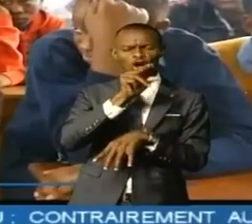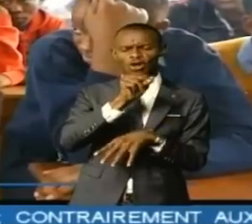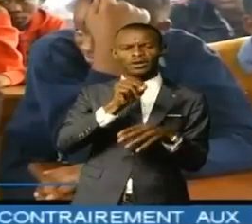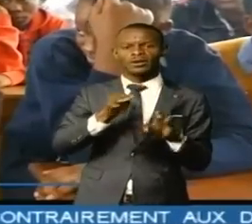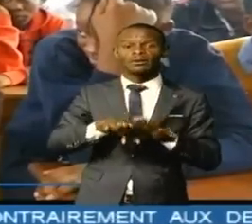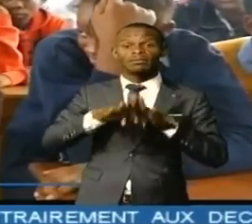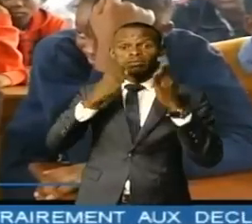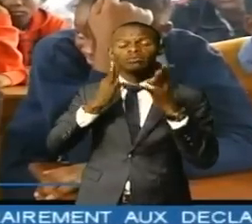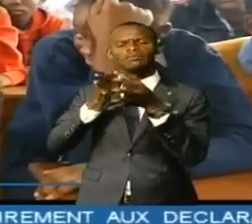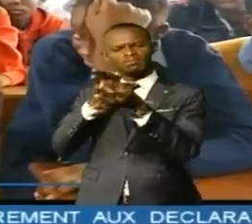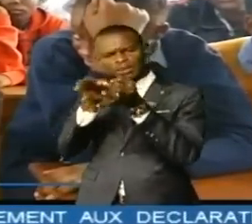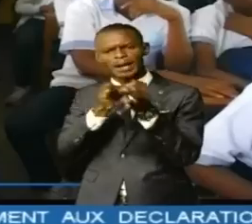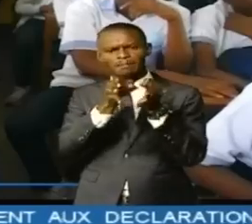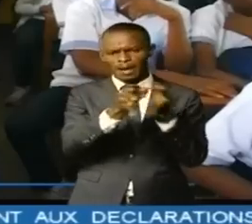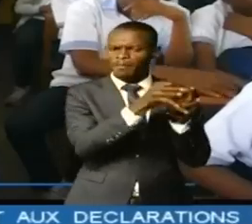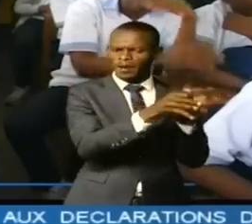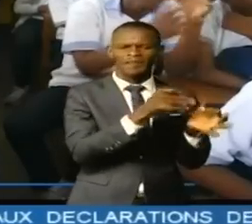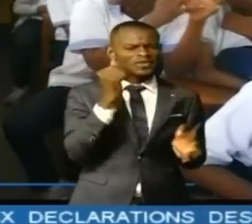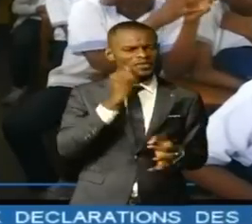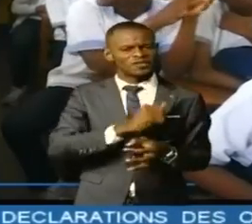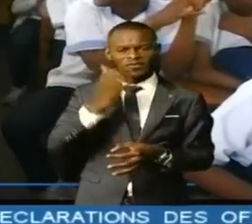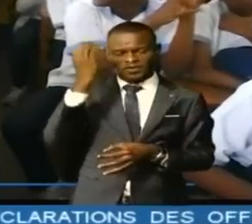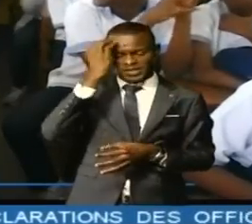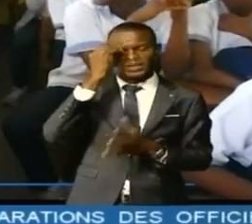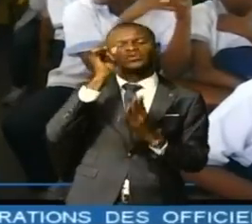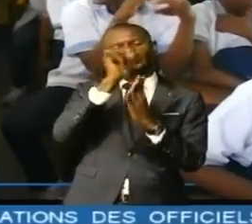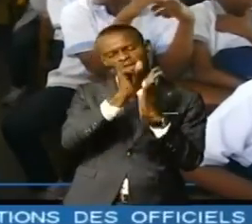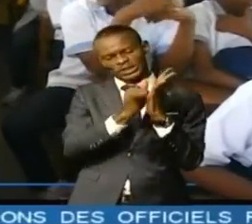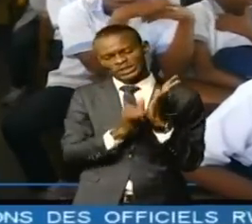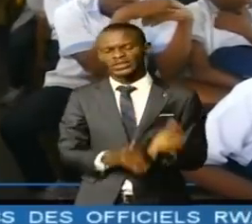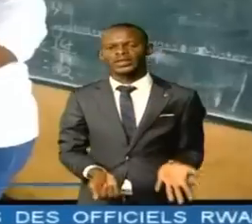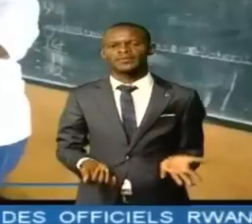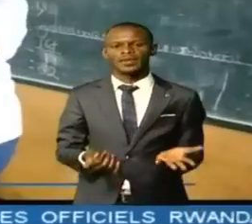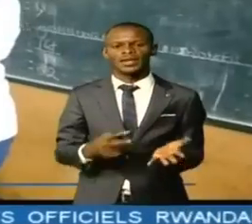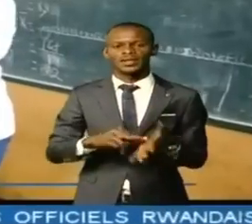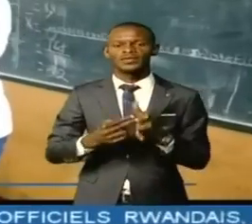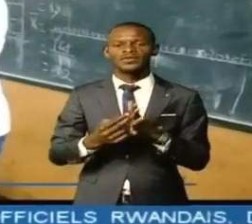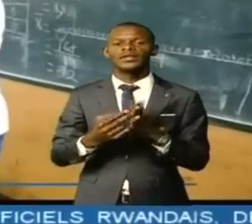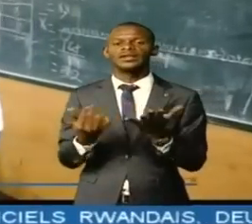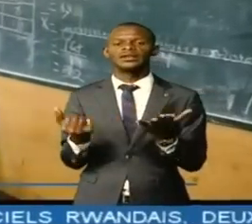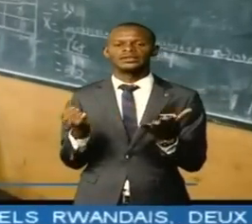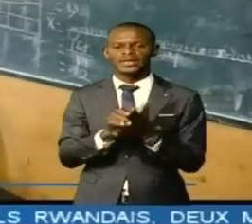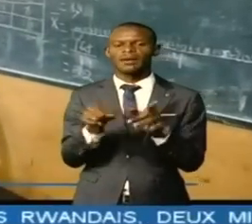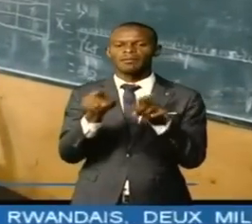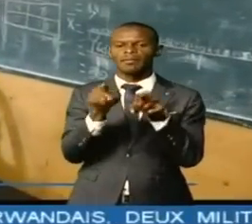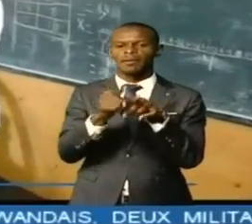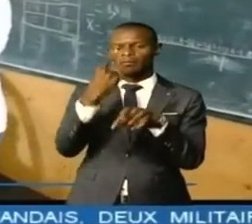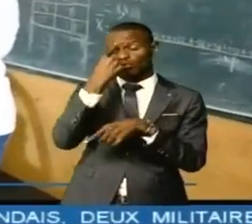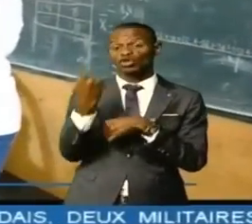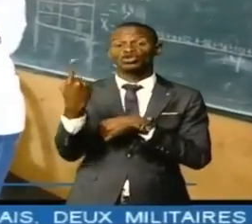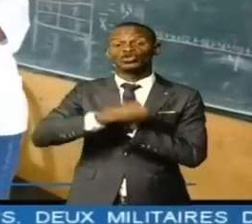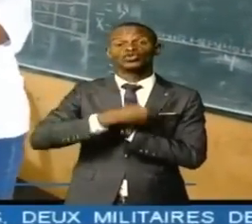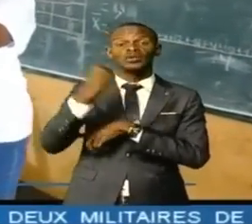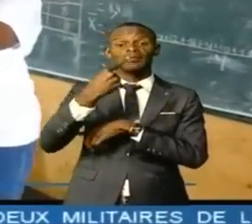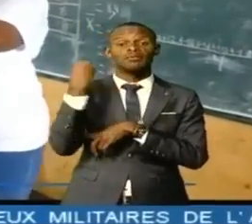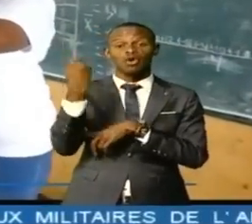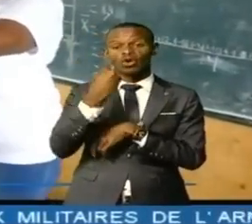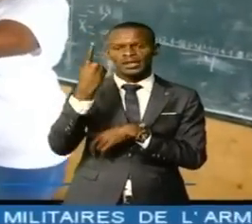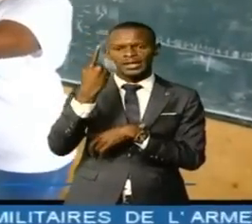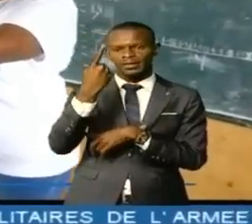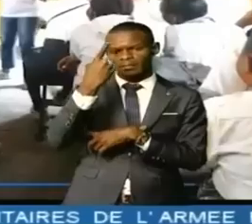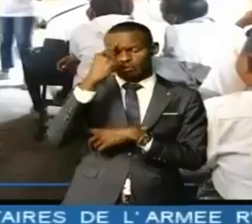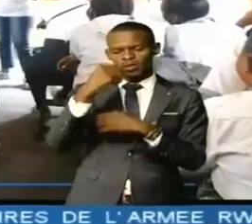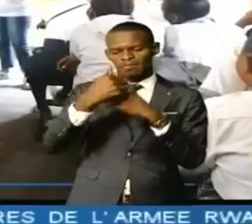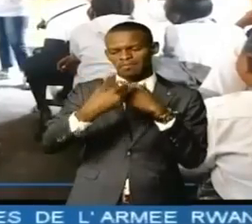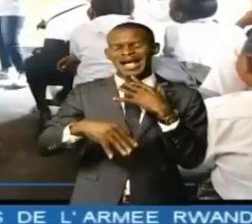Journée mondiale de l'hygiène menstruelle célébrée chaque 28 mai de l'année que la Fondation Elisabeth Glaser a voulu apporter sa